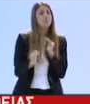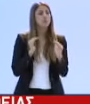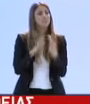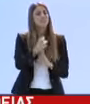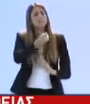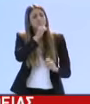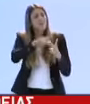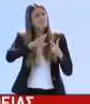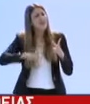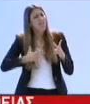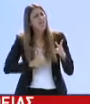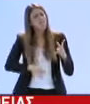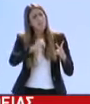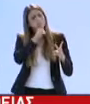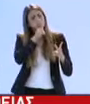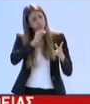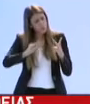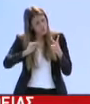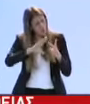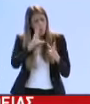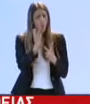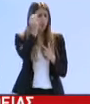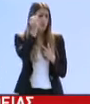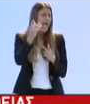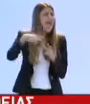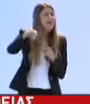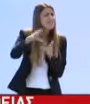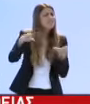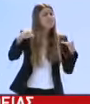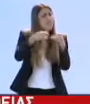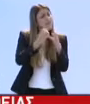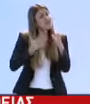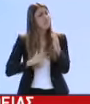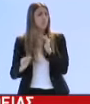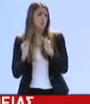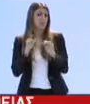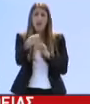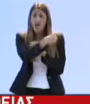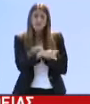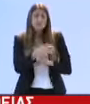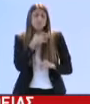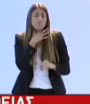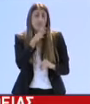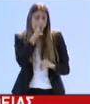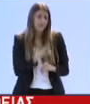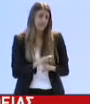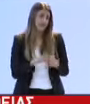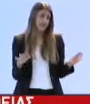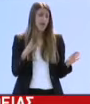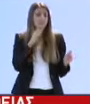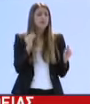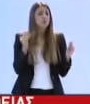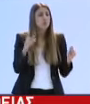ηλικιωμένους, για τα παιδιά, για τις άλλες ευαίσθητες κοινωνικές ομάδες, για αυτούς που έχουν πραγματική ανάγκη, διότι μόνο έτσι